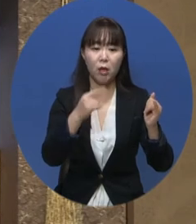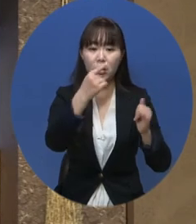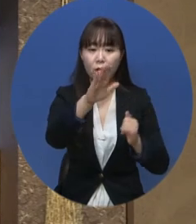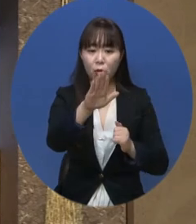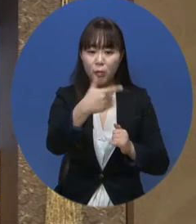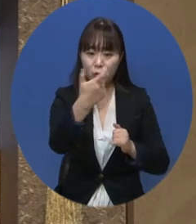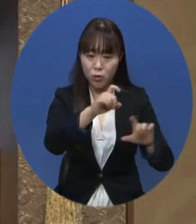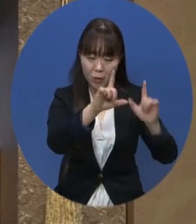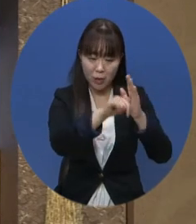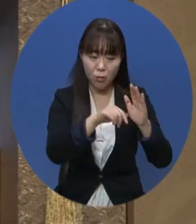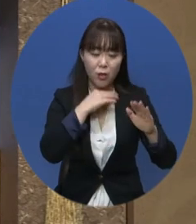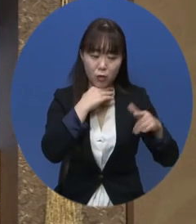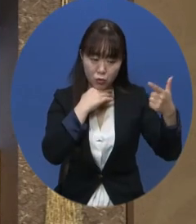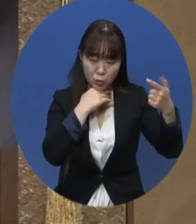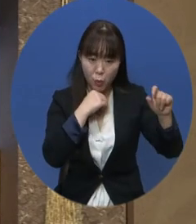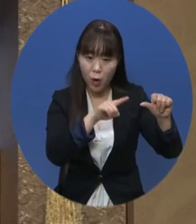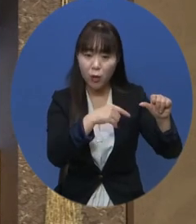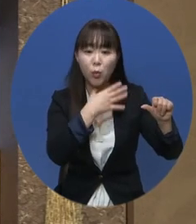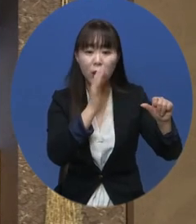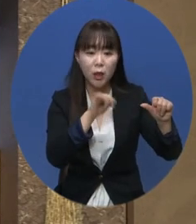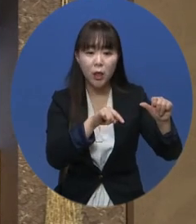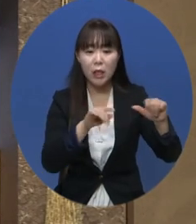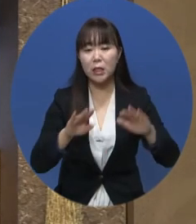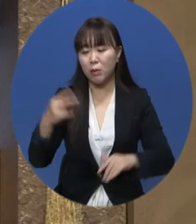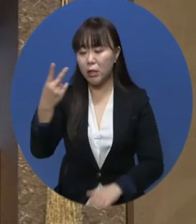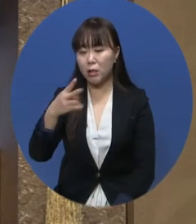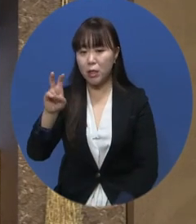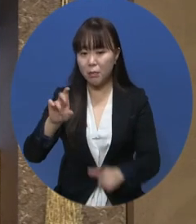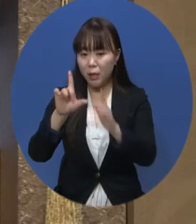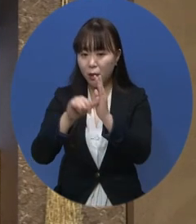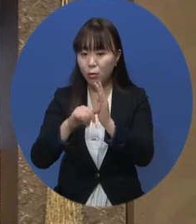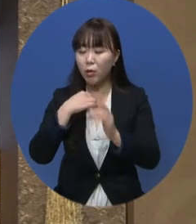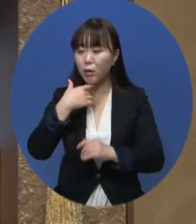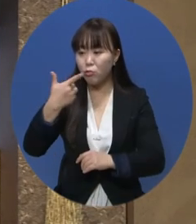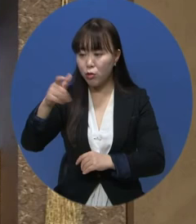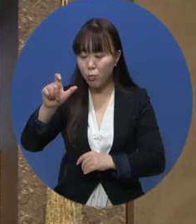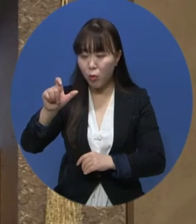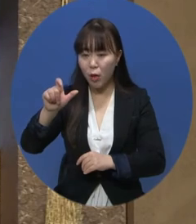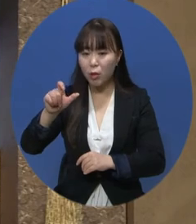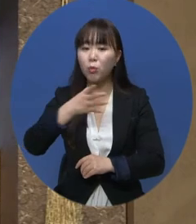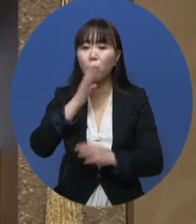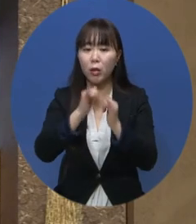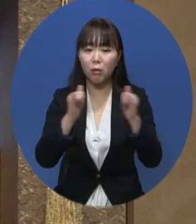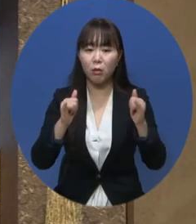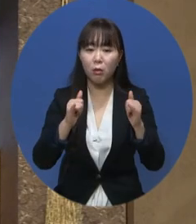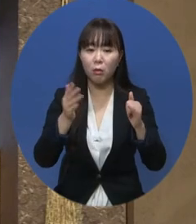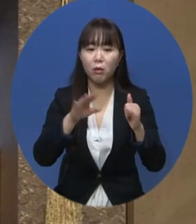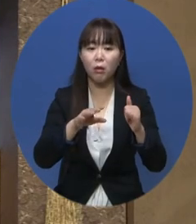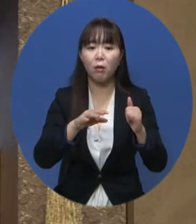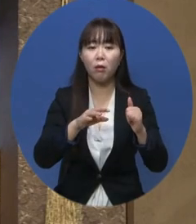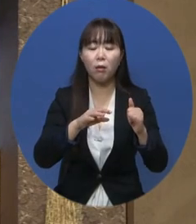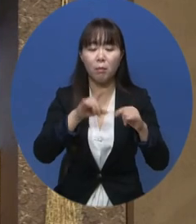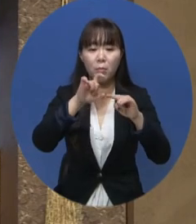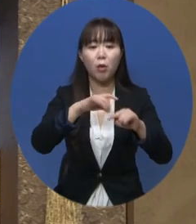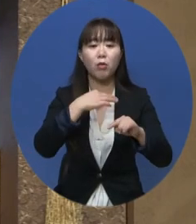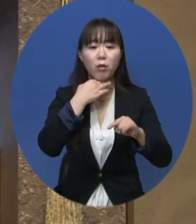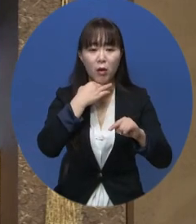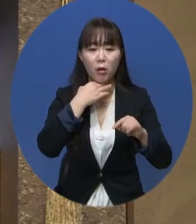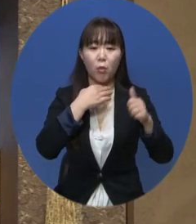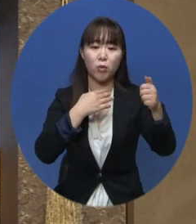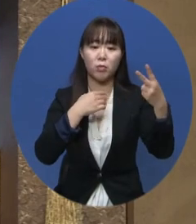1960년대도 65세를 노인이라고 그러고 지금 2020년대도 65세가 노인이에요. 예. 근데 평균 수명이